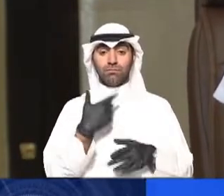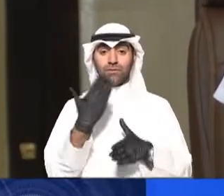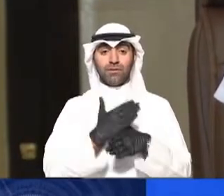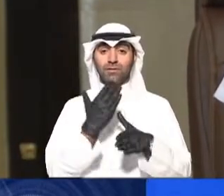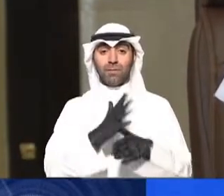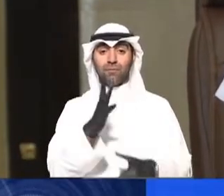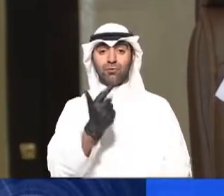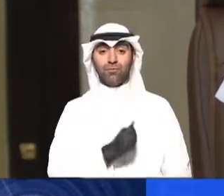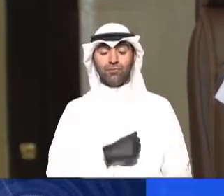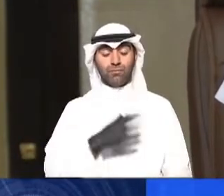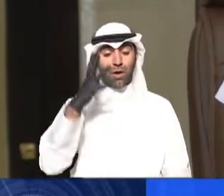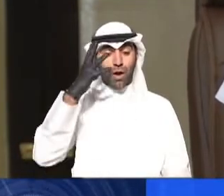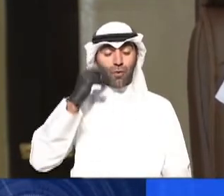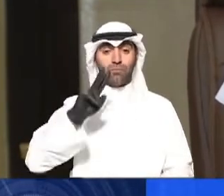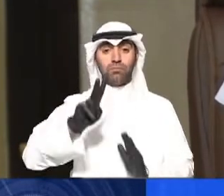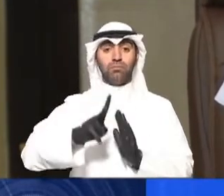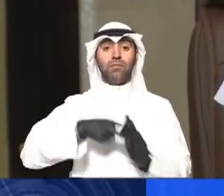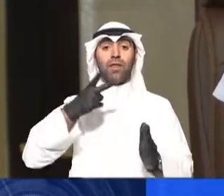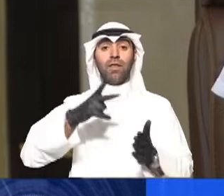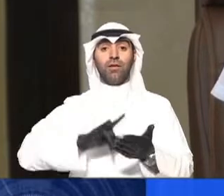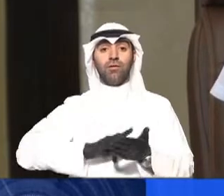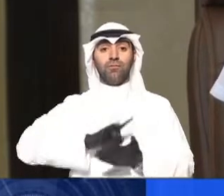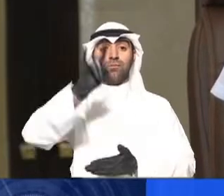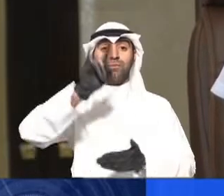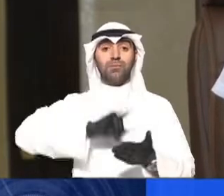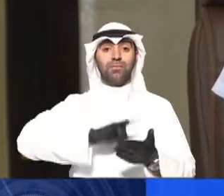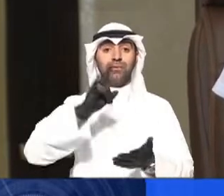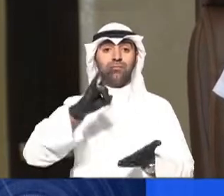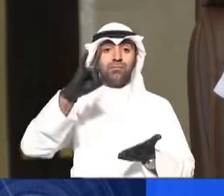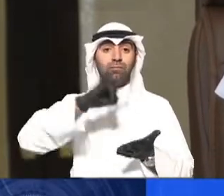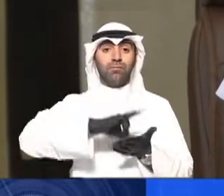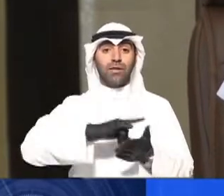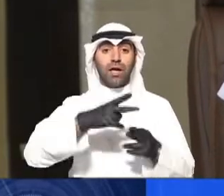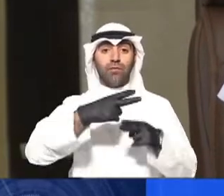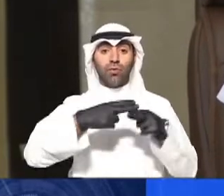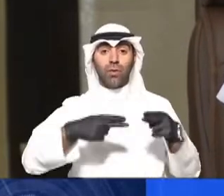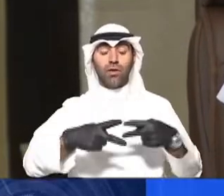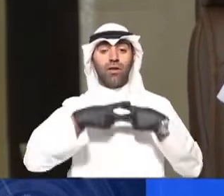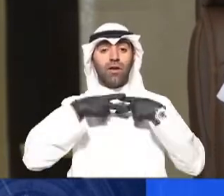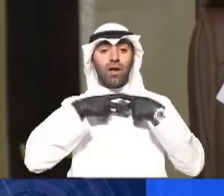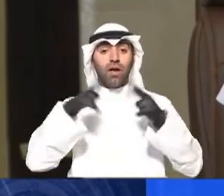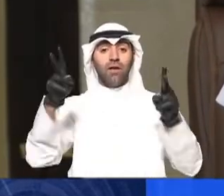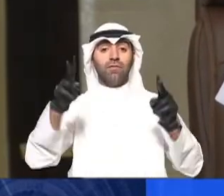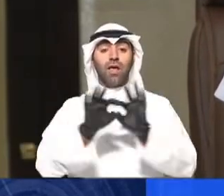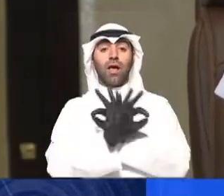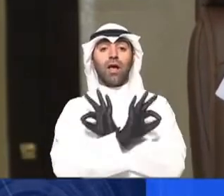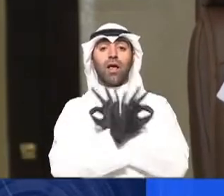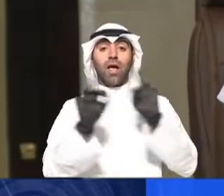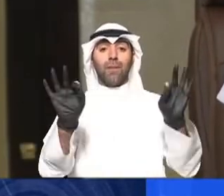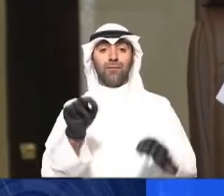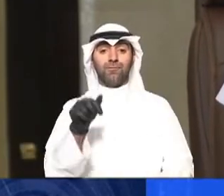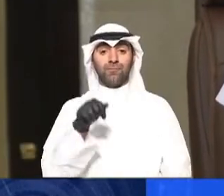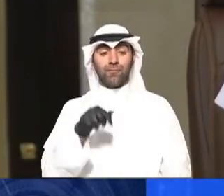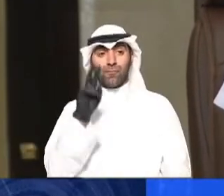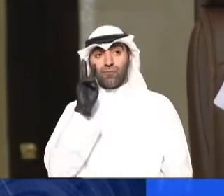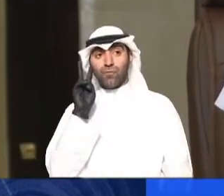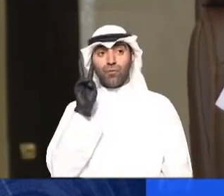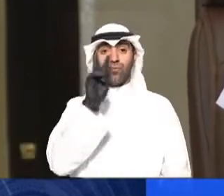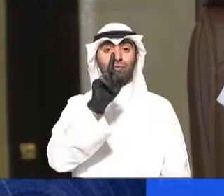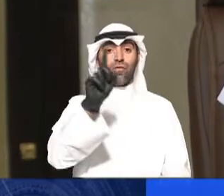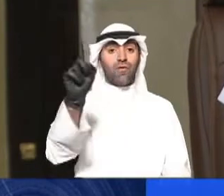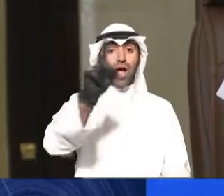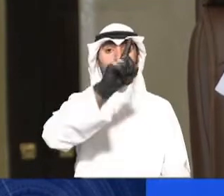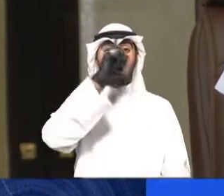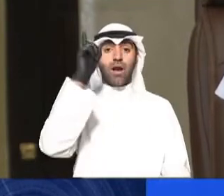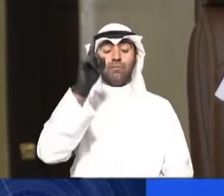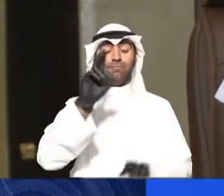التجاري لمطار دولة الكويت يترقب الجميع. اليوم العالم كله تعرض لما تعرضت له